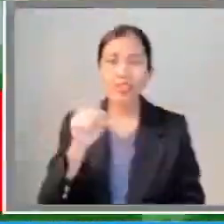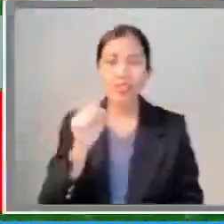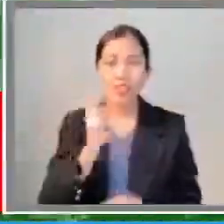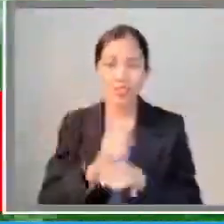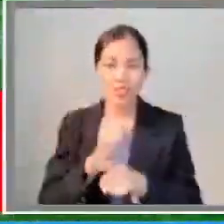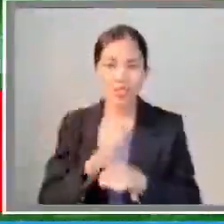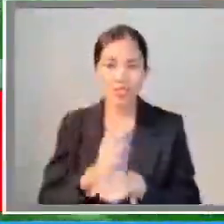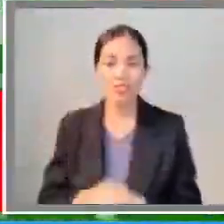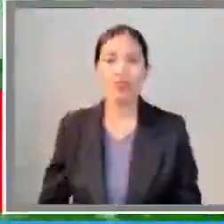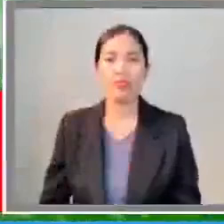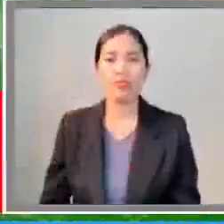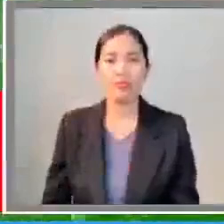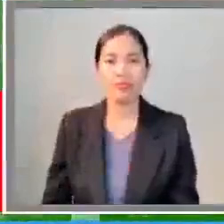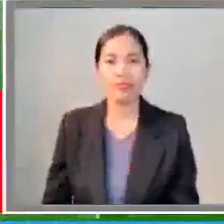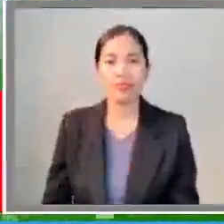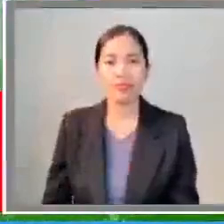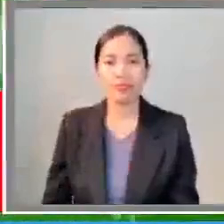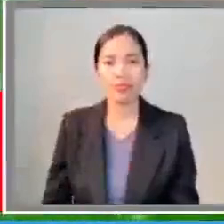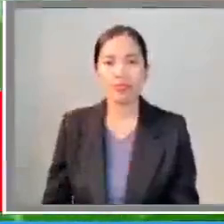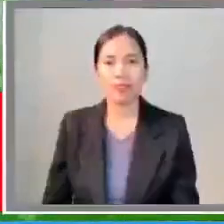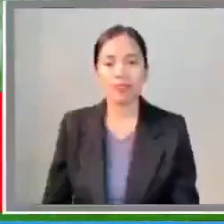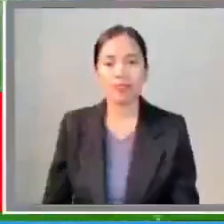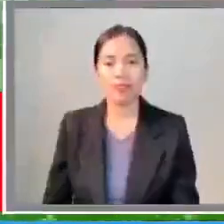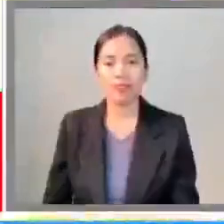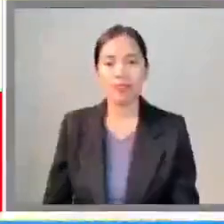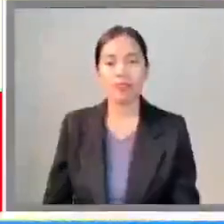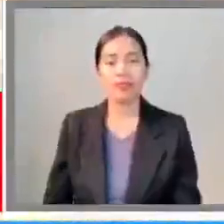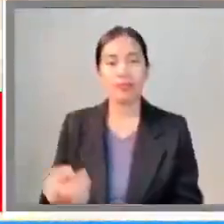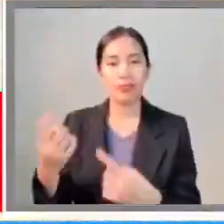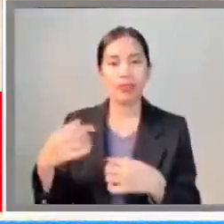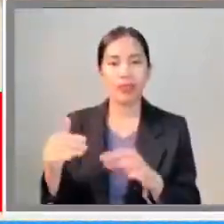besiko. Let's come again sa Cam Norte.